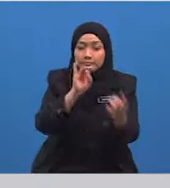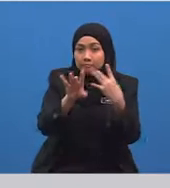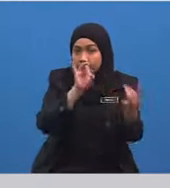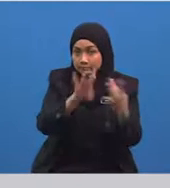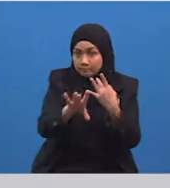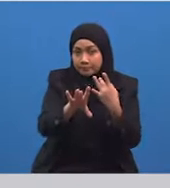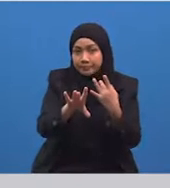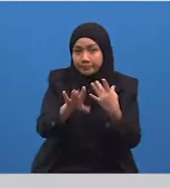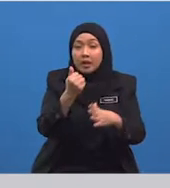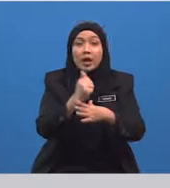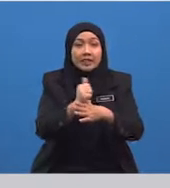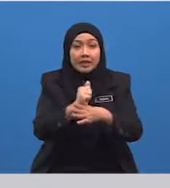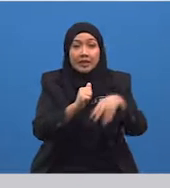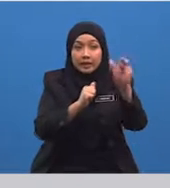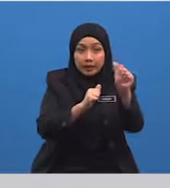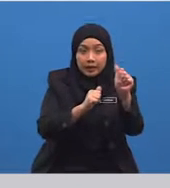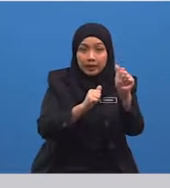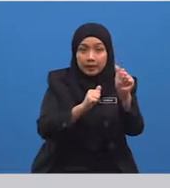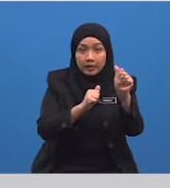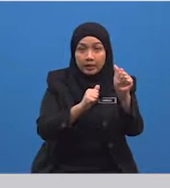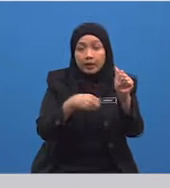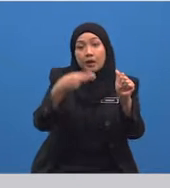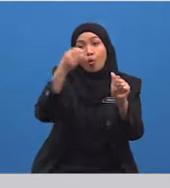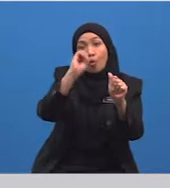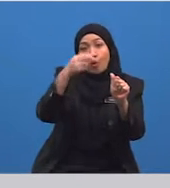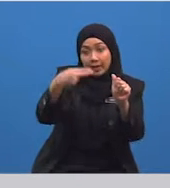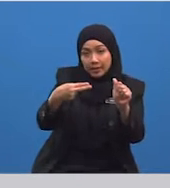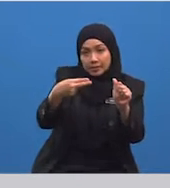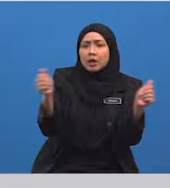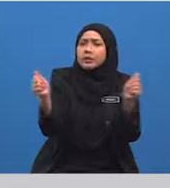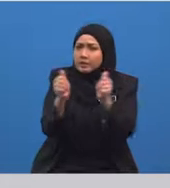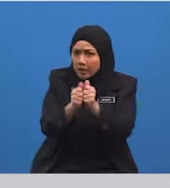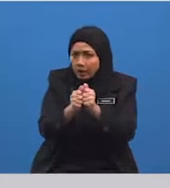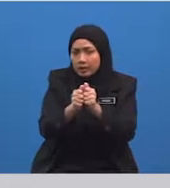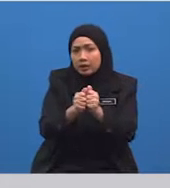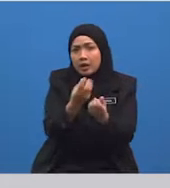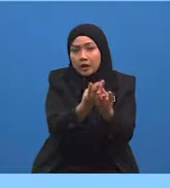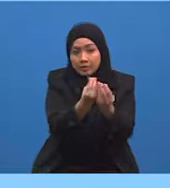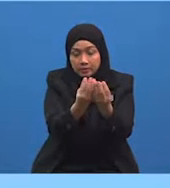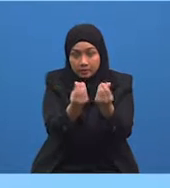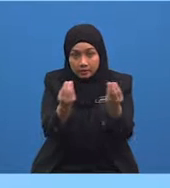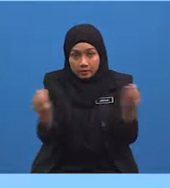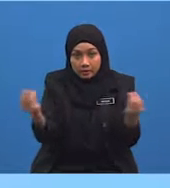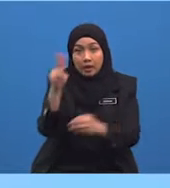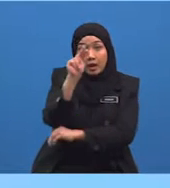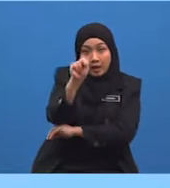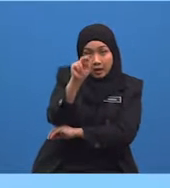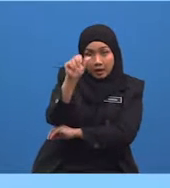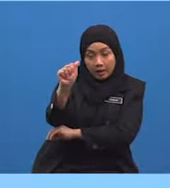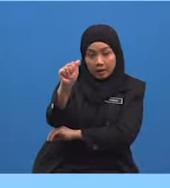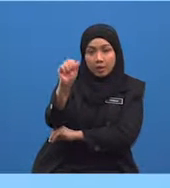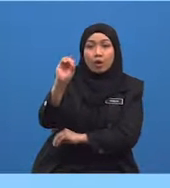tindak balas antara asid hidroklorik dengan larutan natrium hidroksida